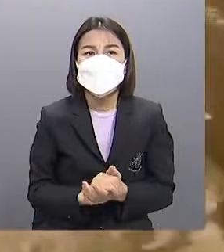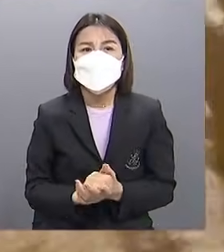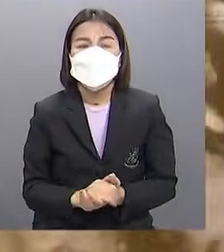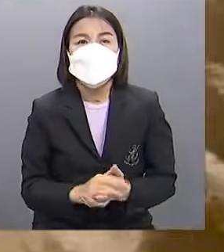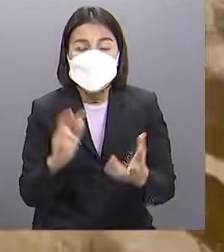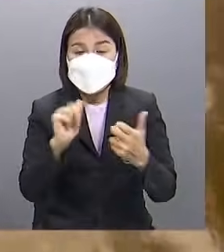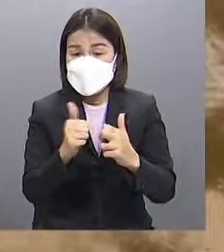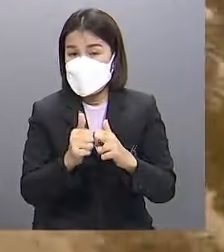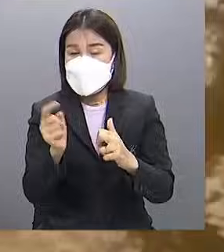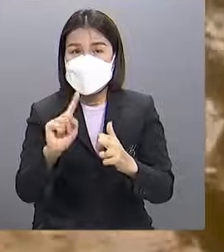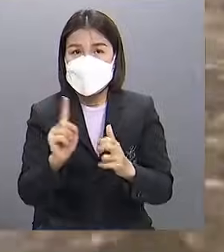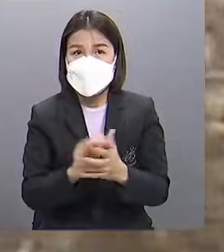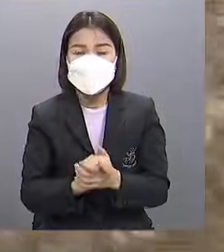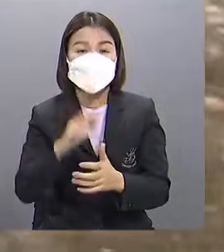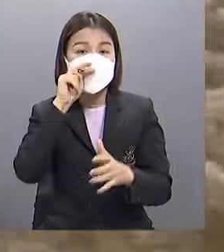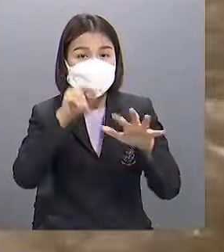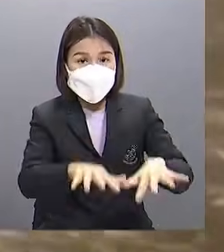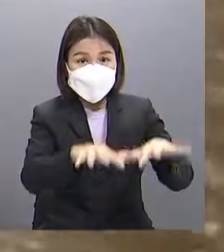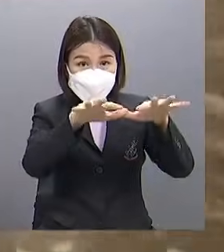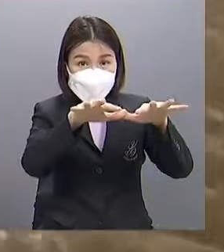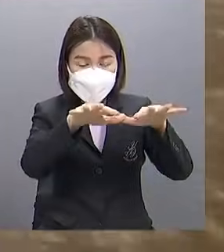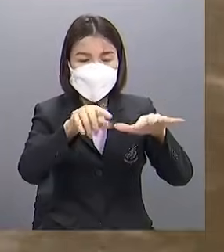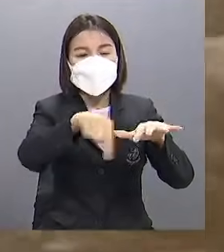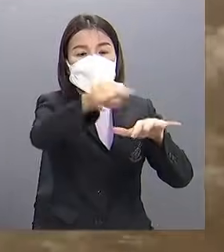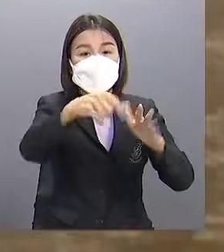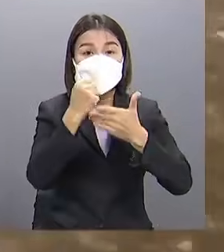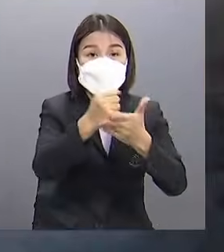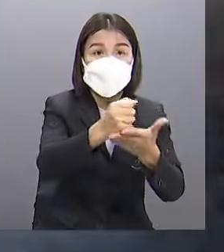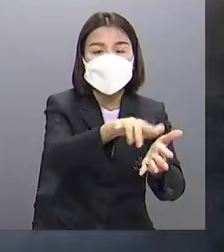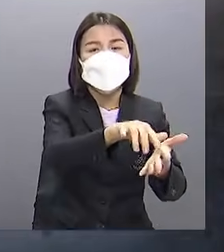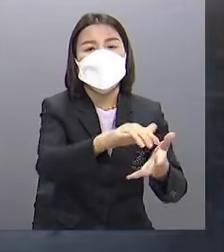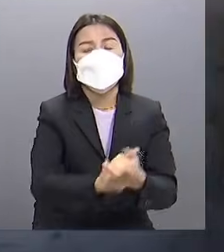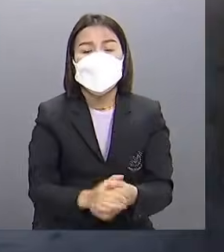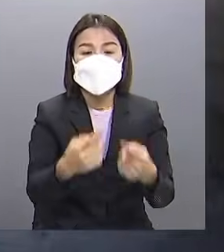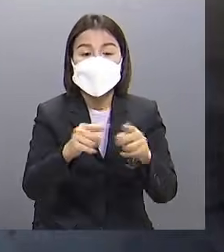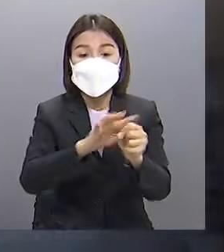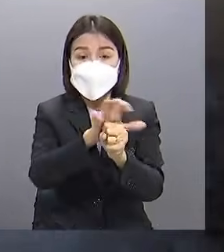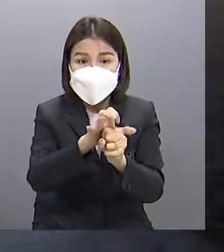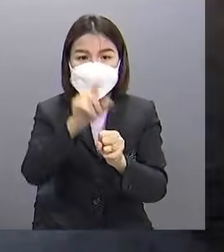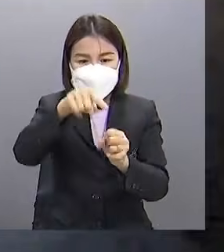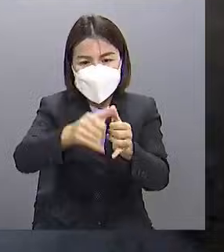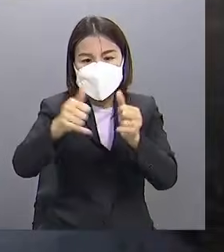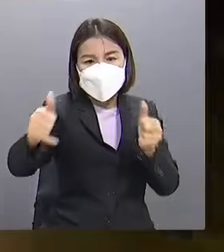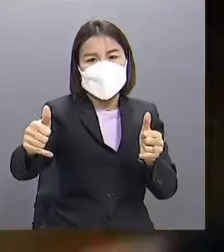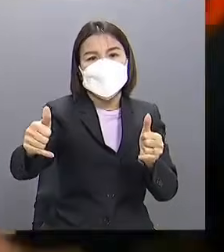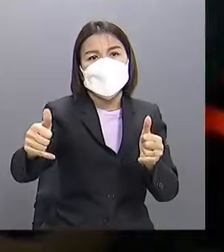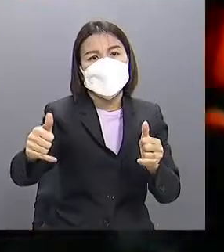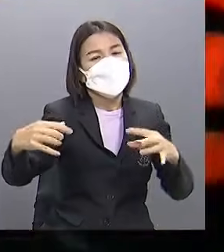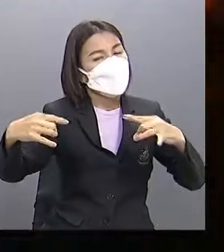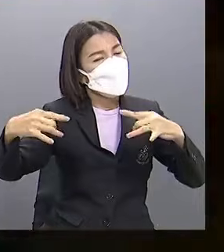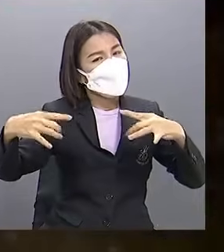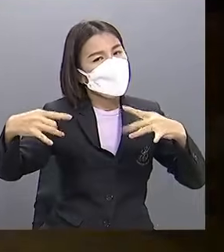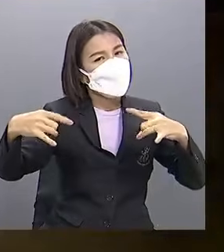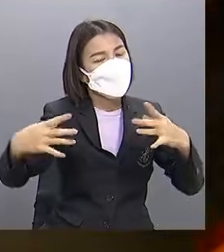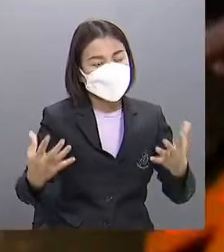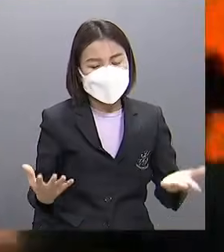อุทกภัยเนี่ยเราจะไปอพยพแต่ว่าโควิดเราต้องทิ้งระยะห่างเห็นไหมมันต่างกันโดยสิ้นเชิงนะเพราะฉะนั้นมันต้องมีจุ